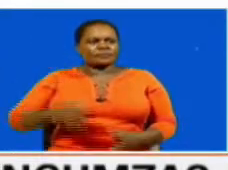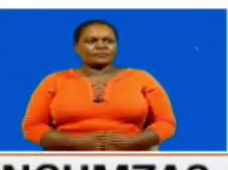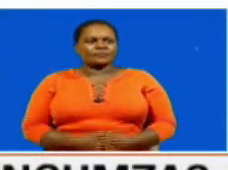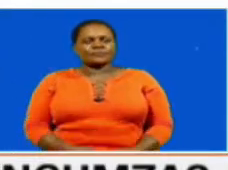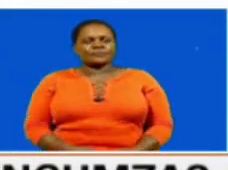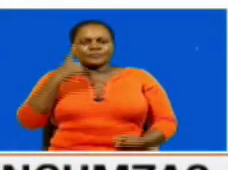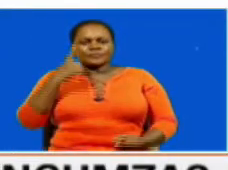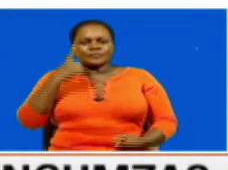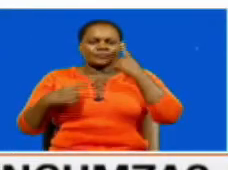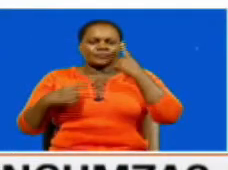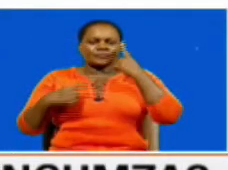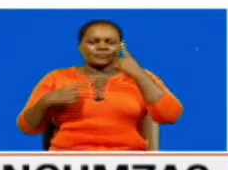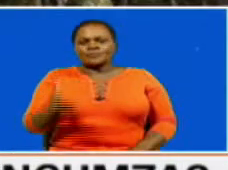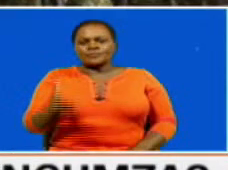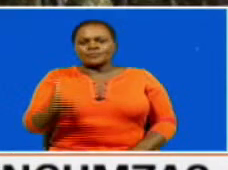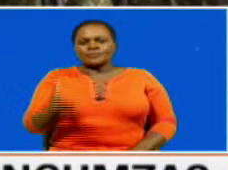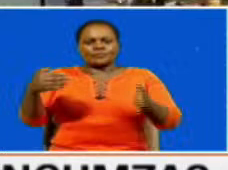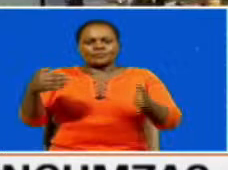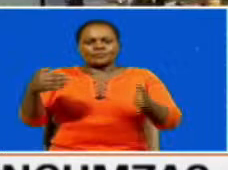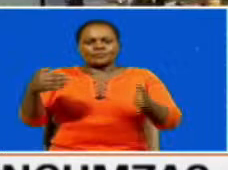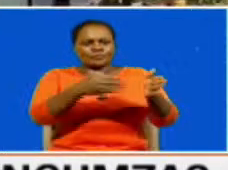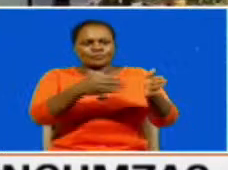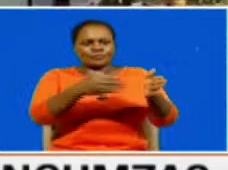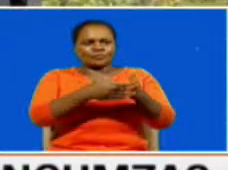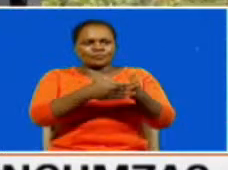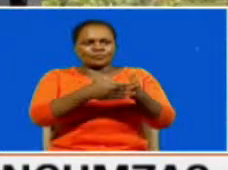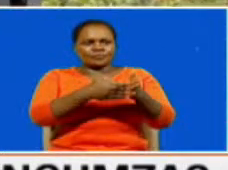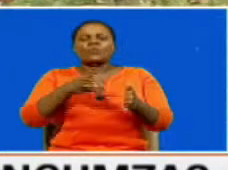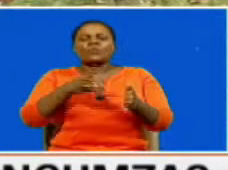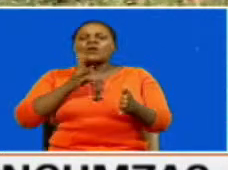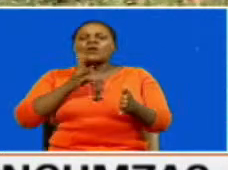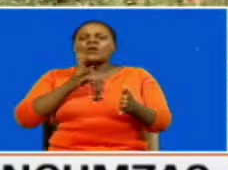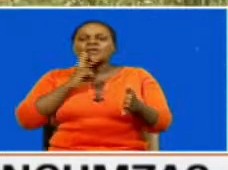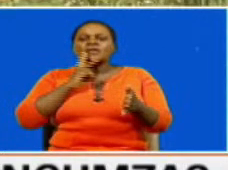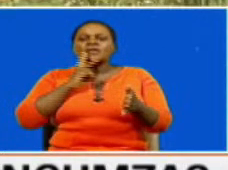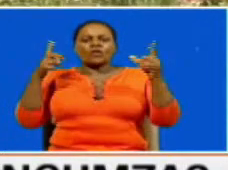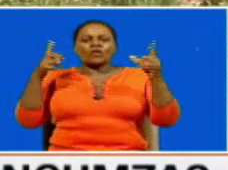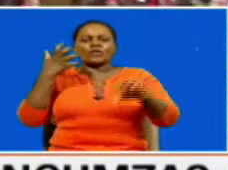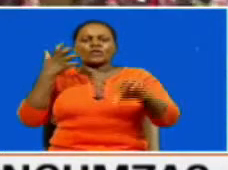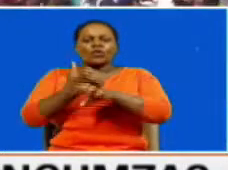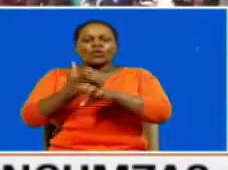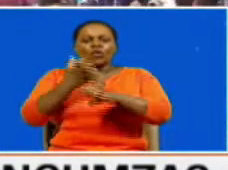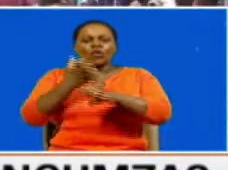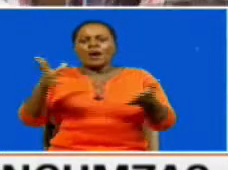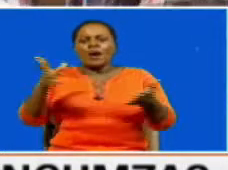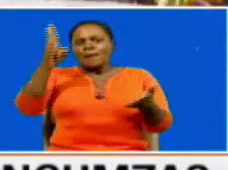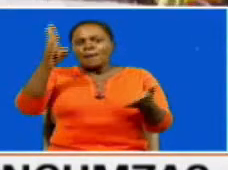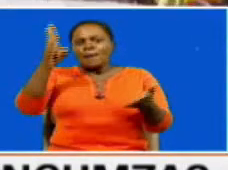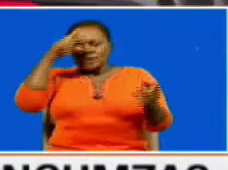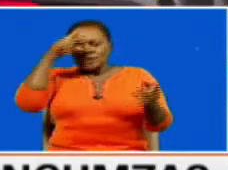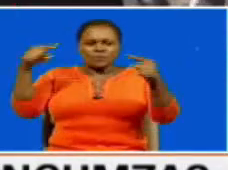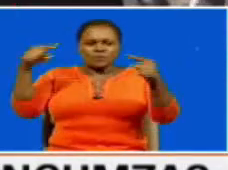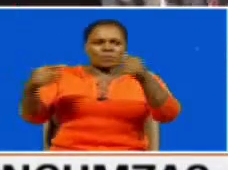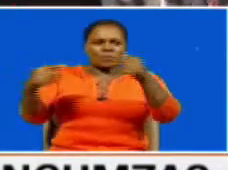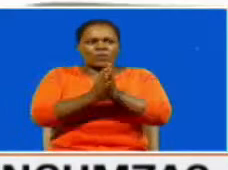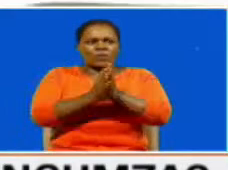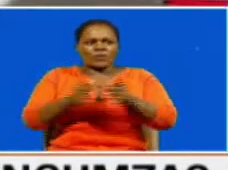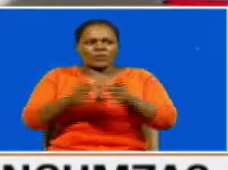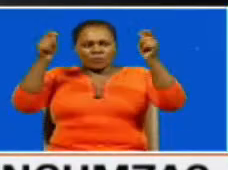Vito za machozi, vizuizi vya polisi, magari ya maji na hata mawe kila maeneo, polisi wakikabiliana na